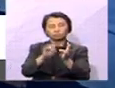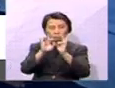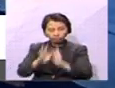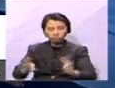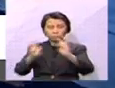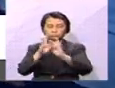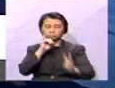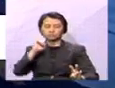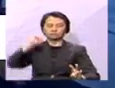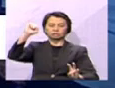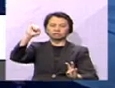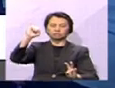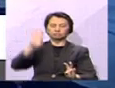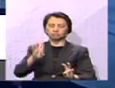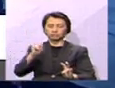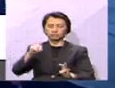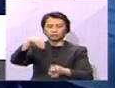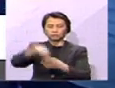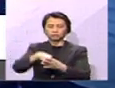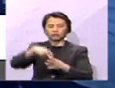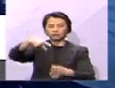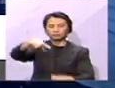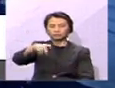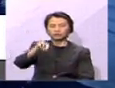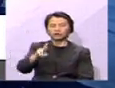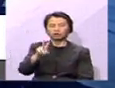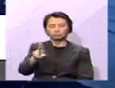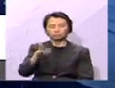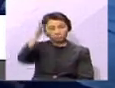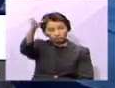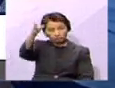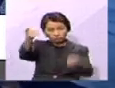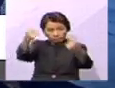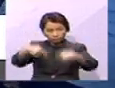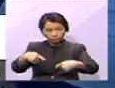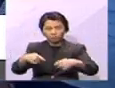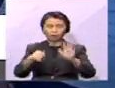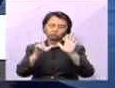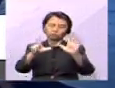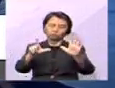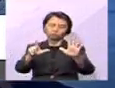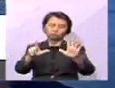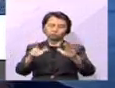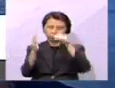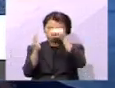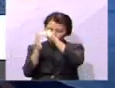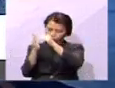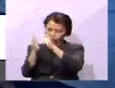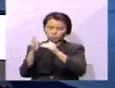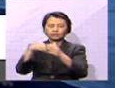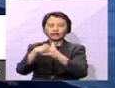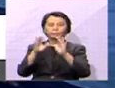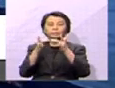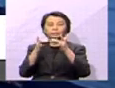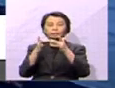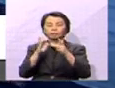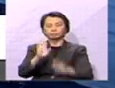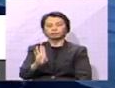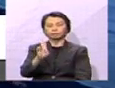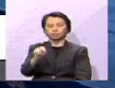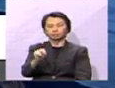Manifesto BN dalam pru akan datang perincian kandungan Manifesto BN yang akan